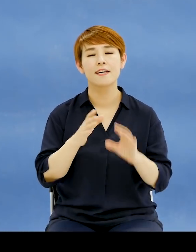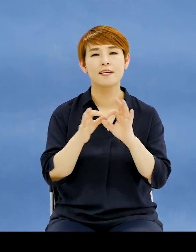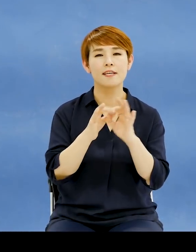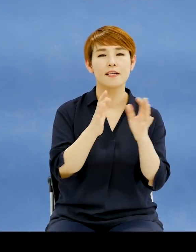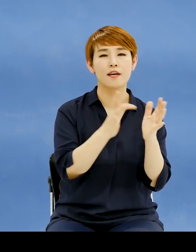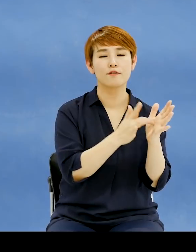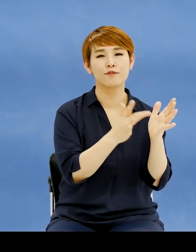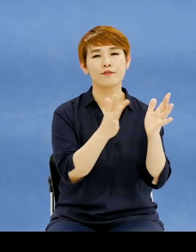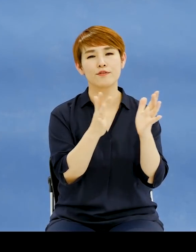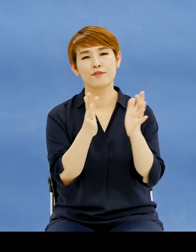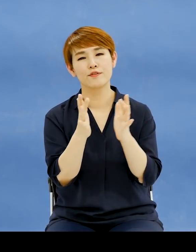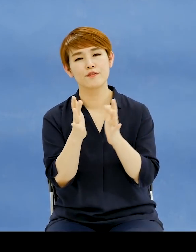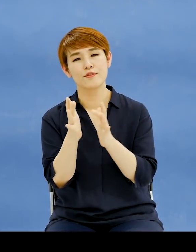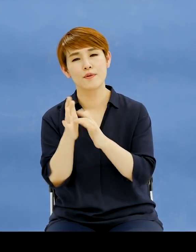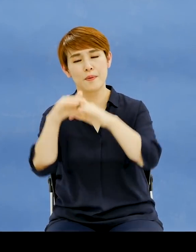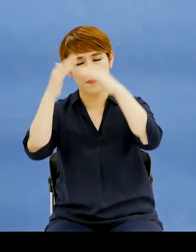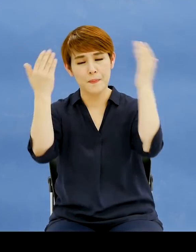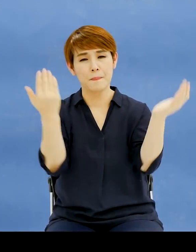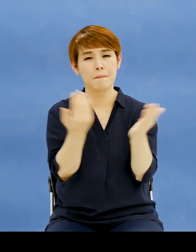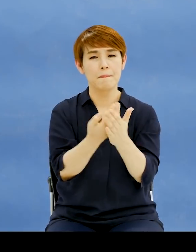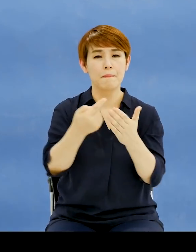네. 나의 예수